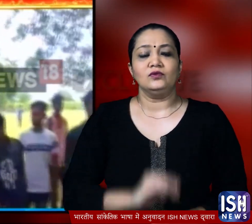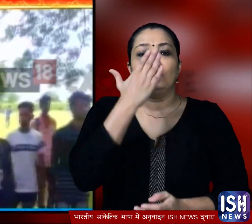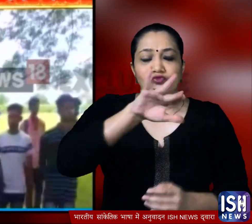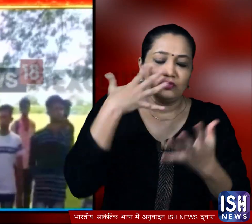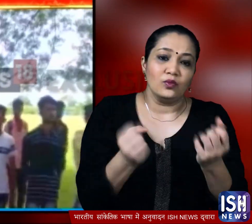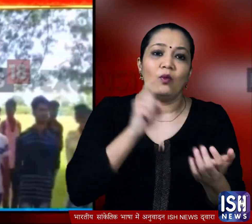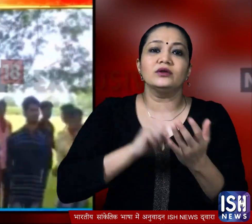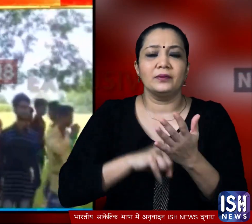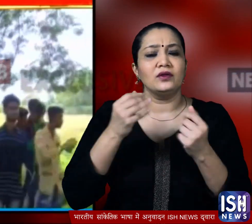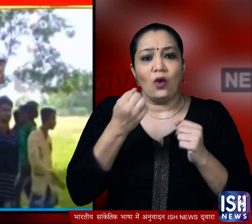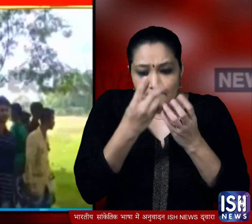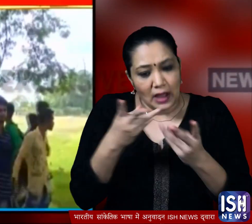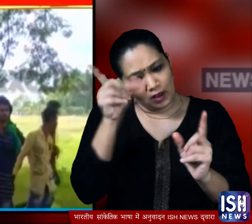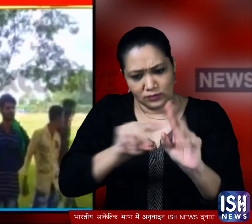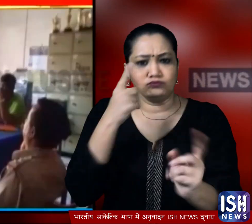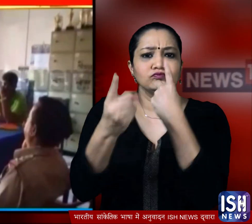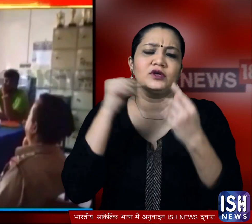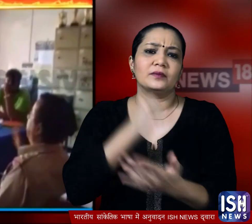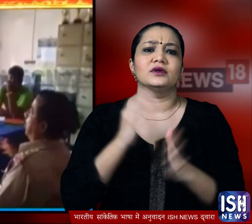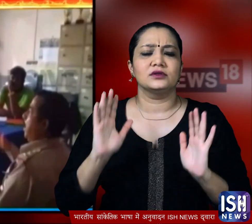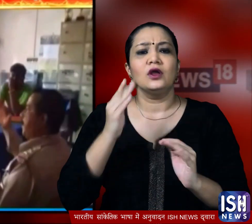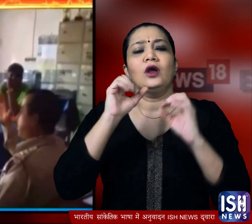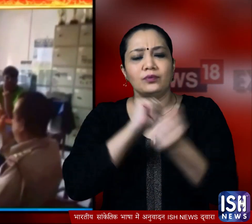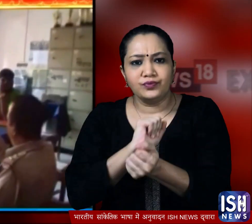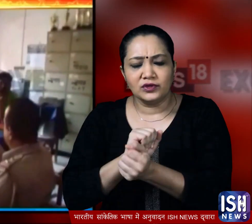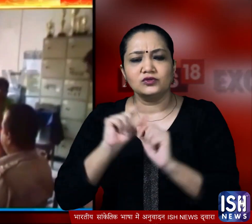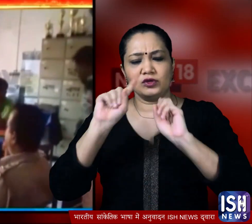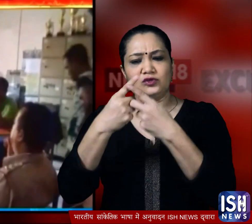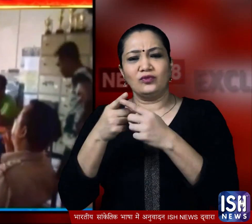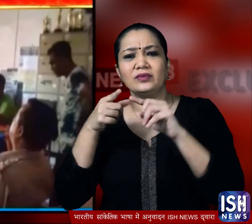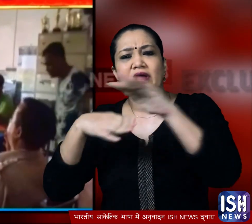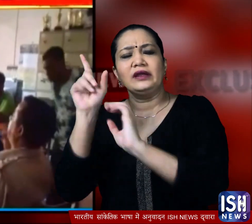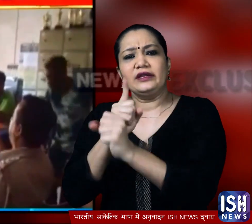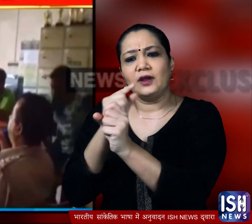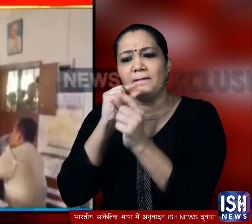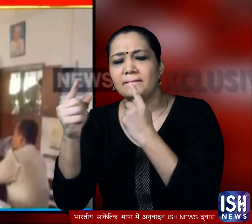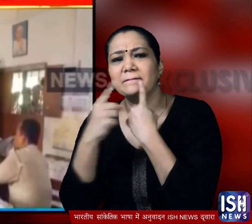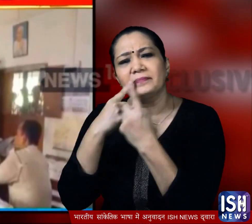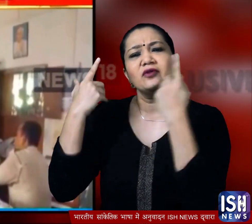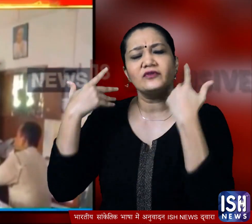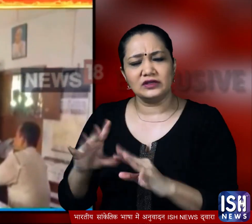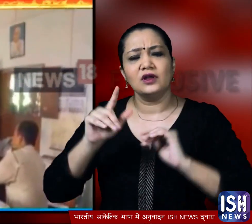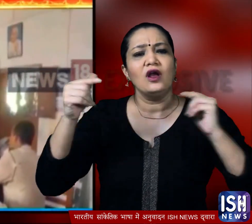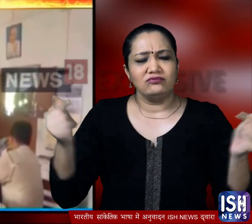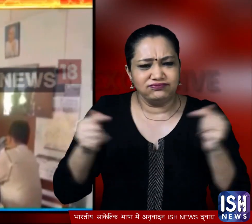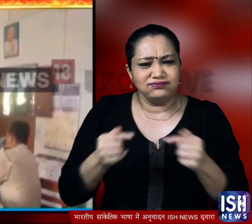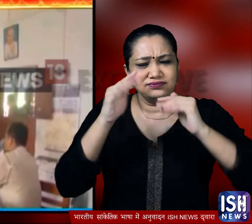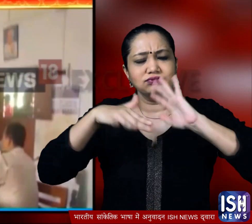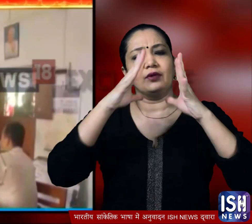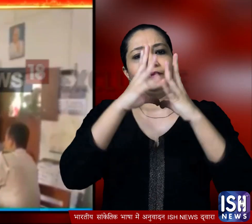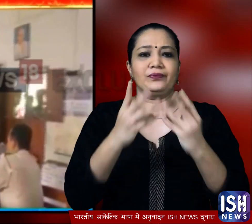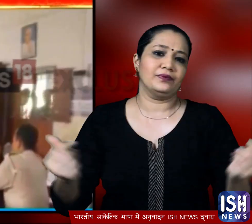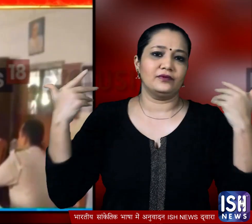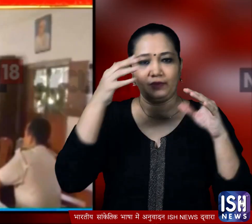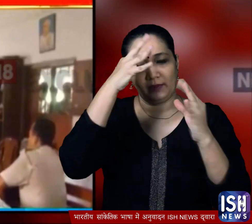छात्रों की मांग है कि उनके नंबरों की दोबारा जांच की जाए। पुलिस वालों ने एक कमरे में टीचरों से भी अकेले में बातचीत की। काफी बवाल के बाद पुलिस वहां शांति